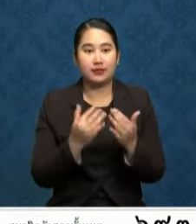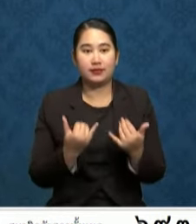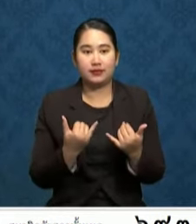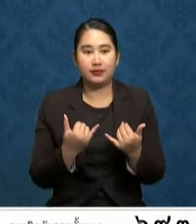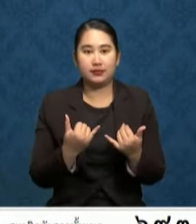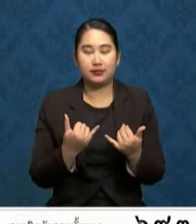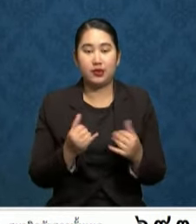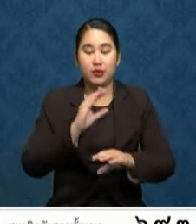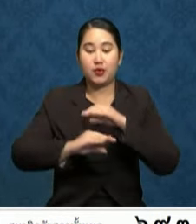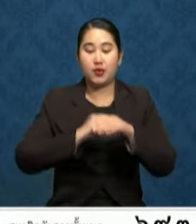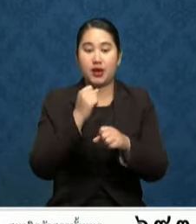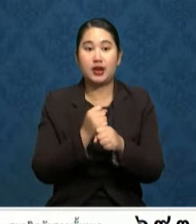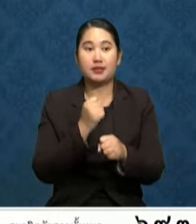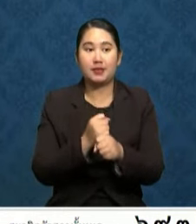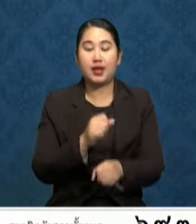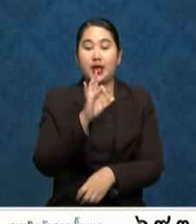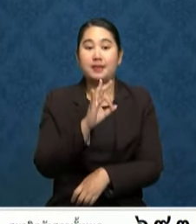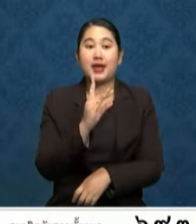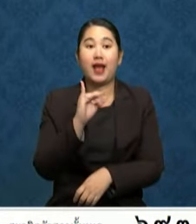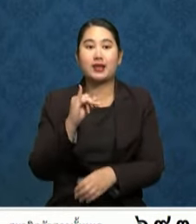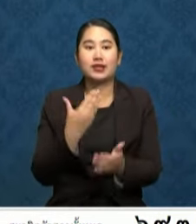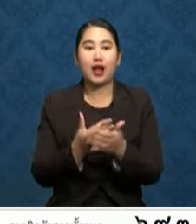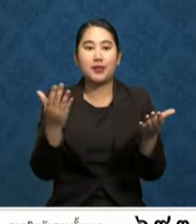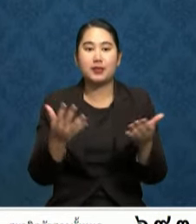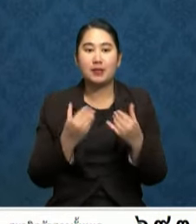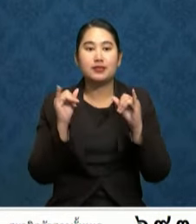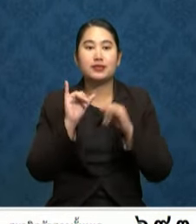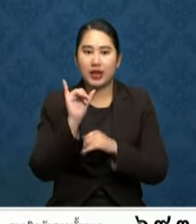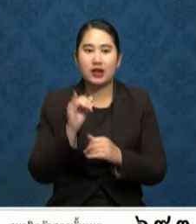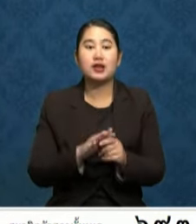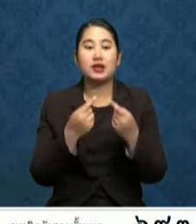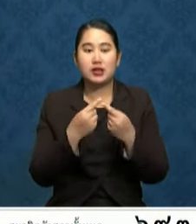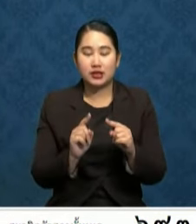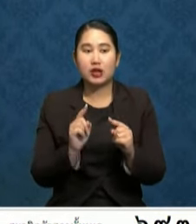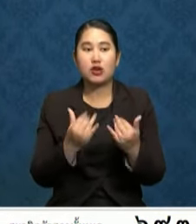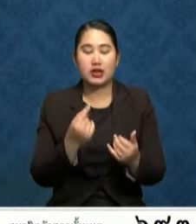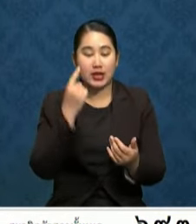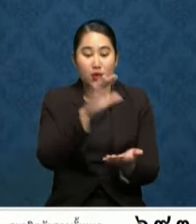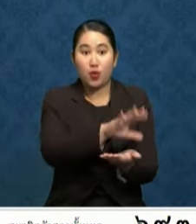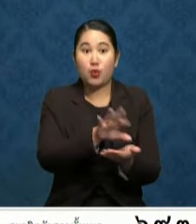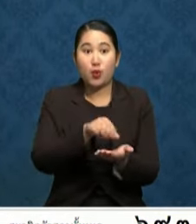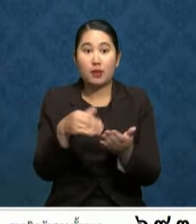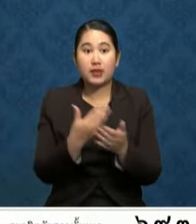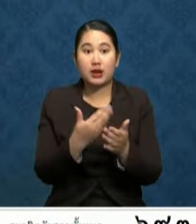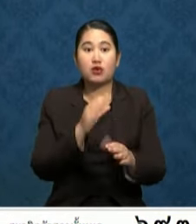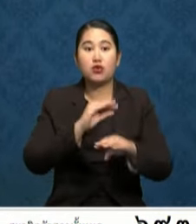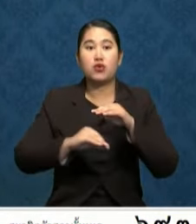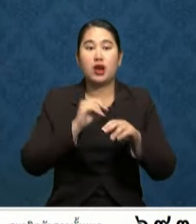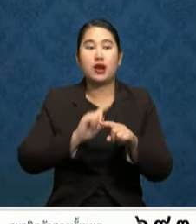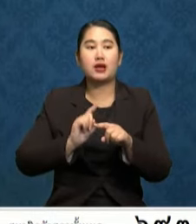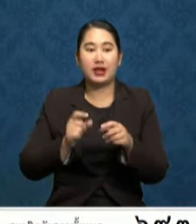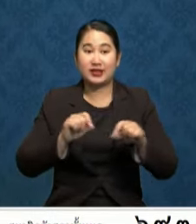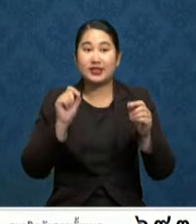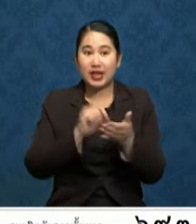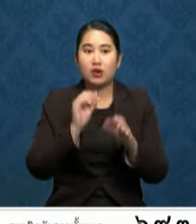เอ่อโครงการที่เข้ามาตรงเ fdiเม็ดเงินยังไม่เข้ามาแต่ว่าจ่อเมื่อลงแล้วเนี่ยผมรวมแล้วที่เข้ามากึ่งๆที่จะ